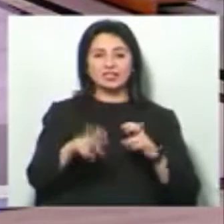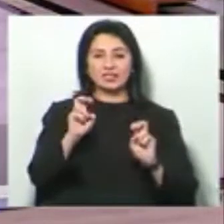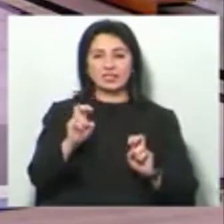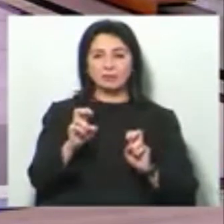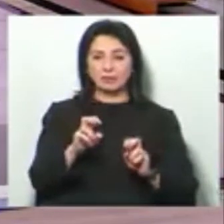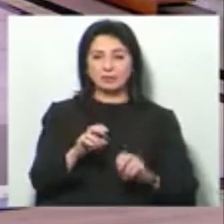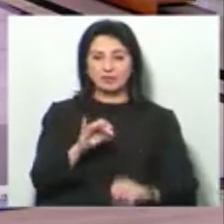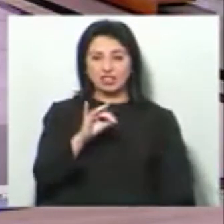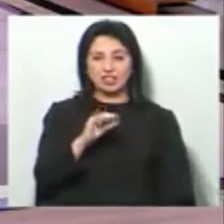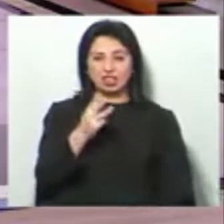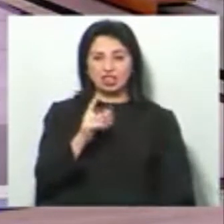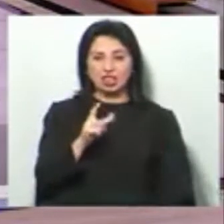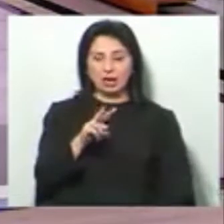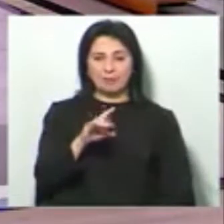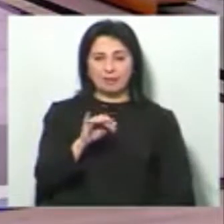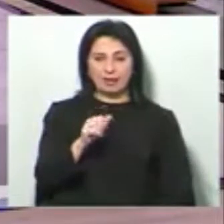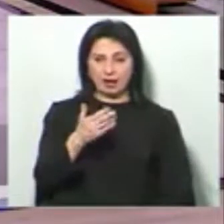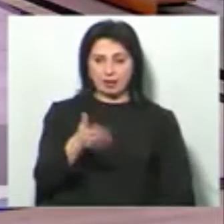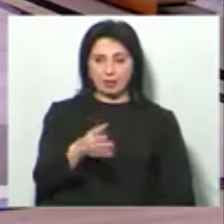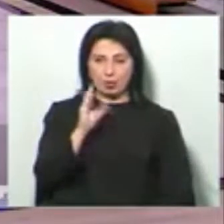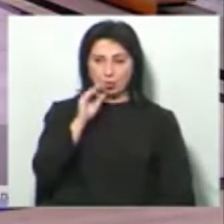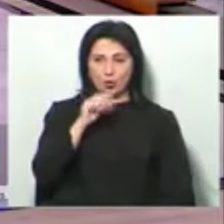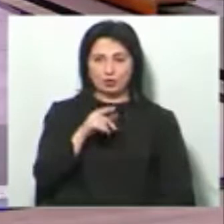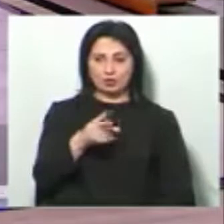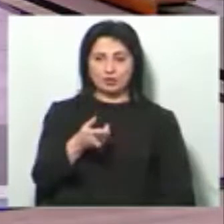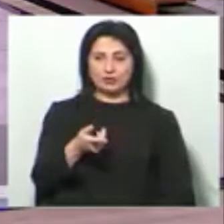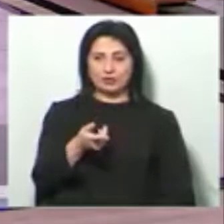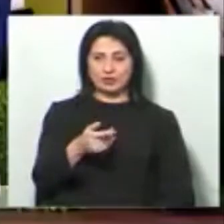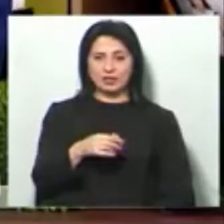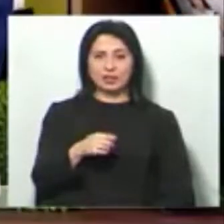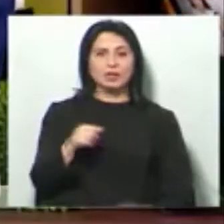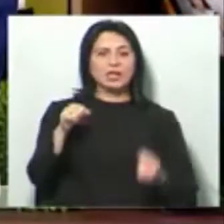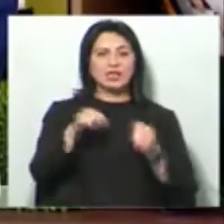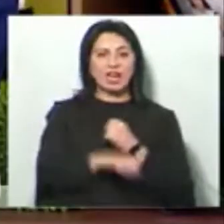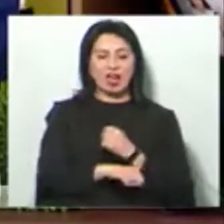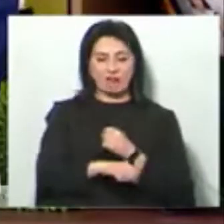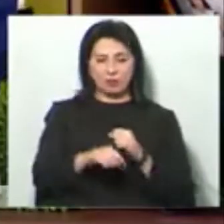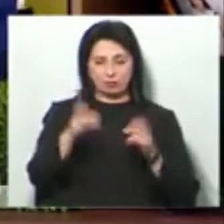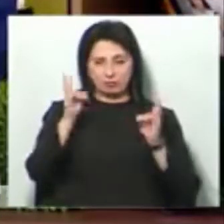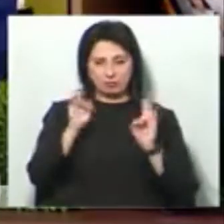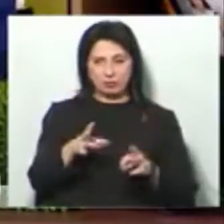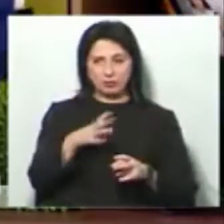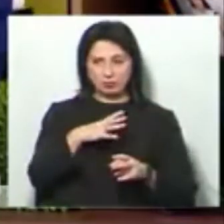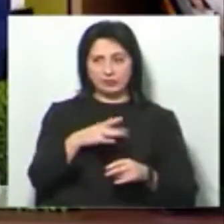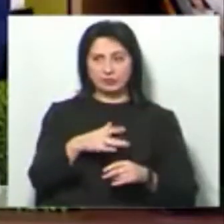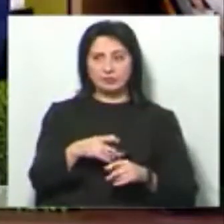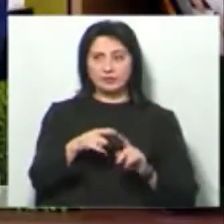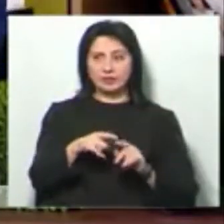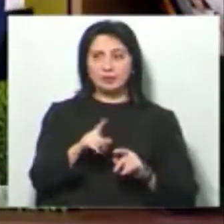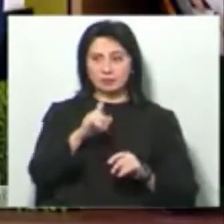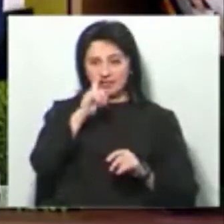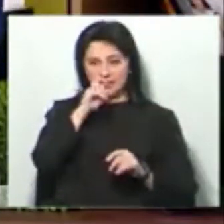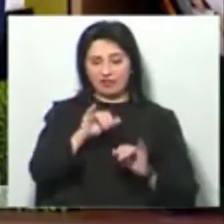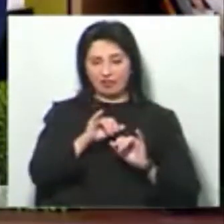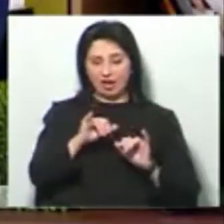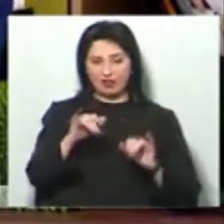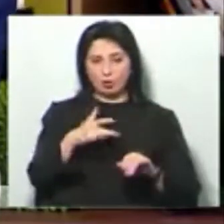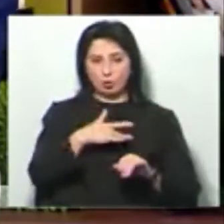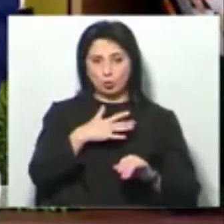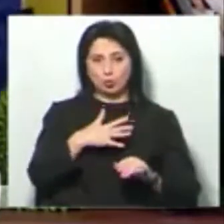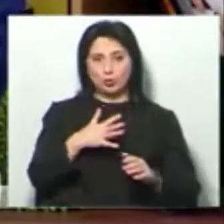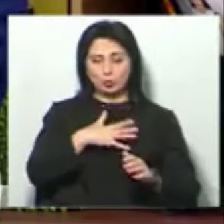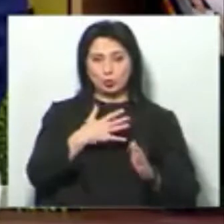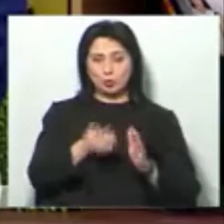იშემიის მწვავე იშემიური პროცესის დროს ტრავმის შედეგად შეიძლება მოხდეს სარქლის დაზიანება და მწვავედ განვითარებული გულის